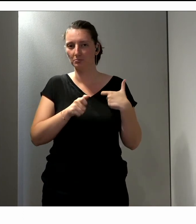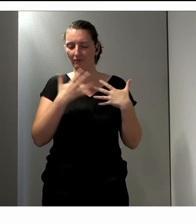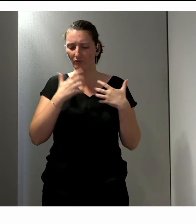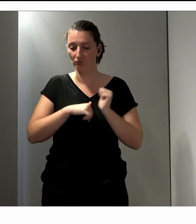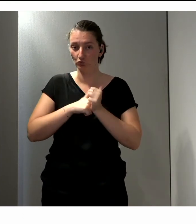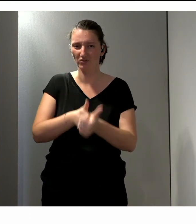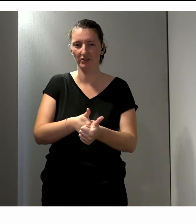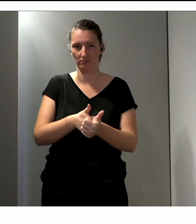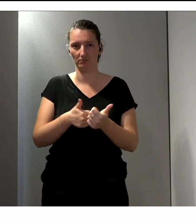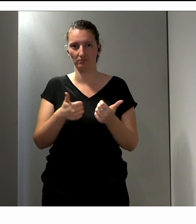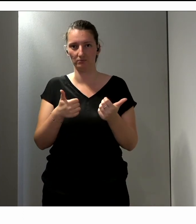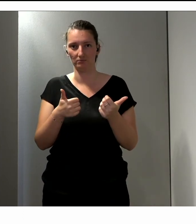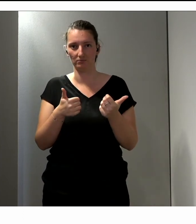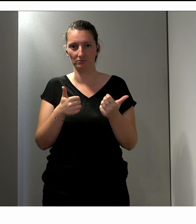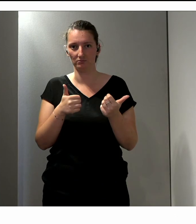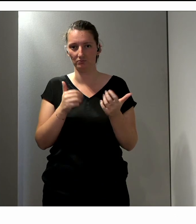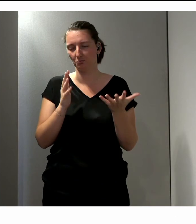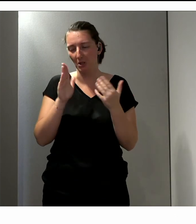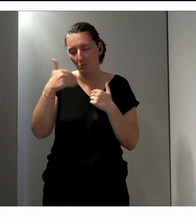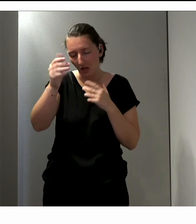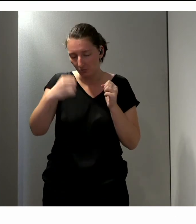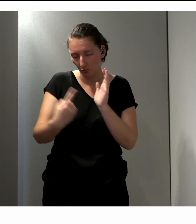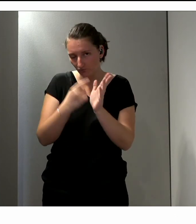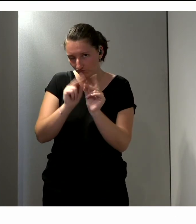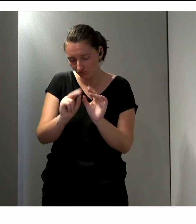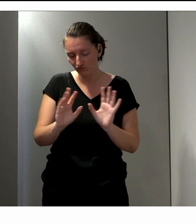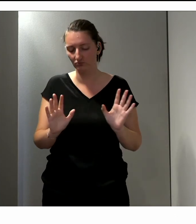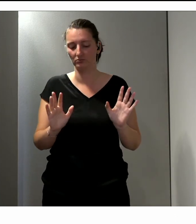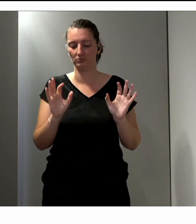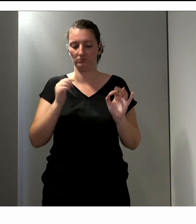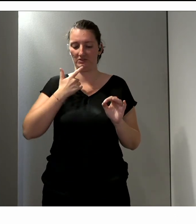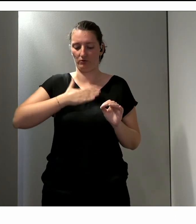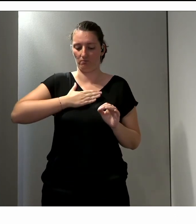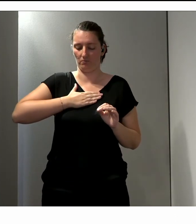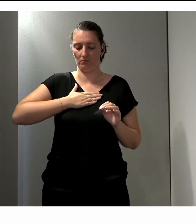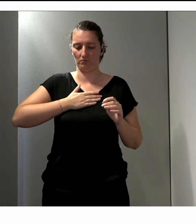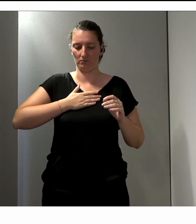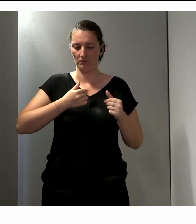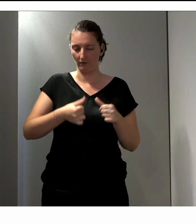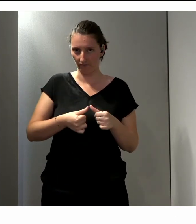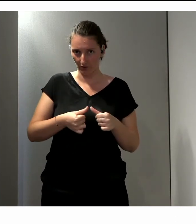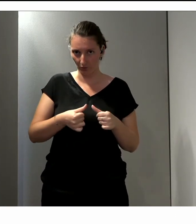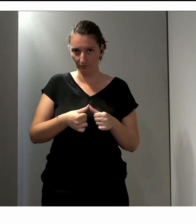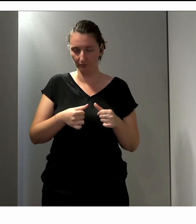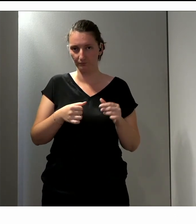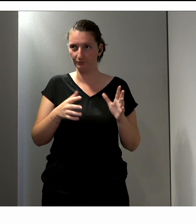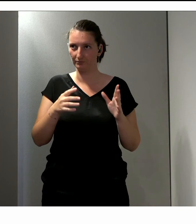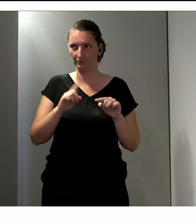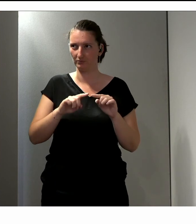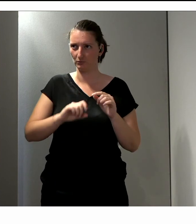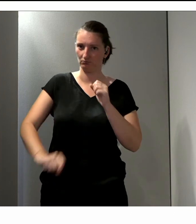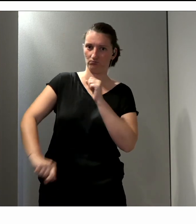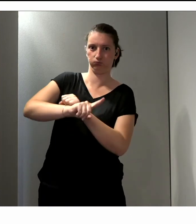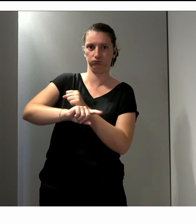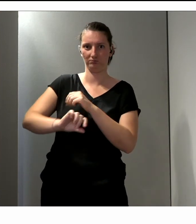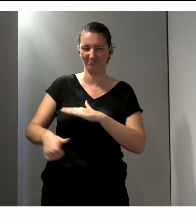donc, je peux revenir un peu plus tard sur ça, c'est-à-dire que nous avons mis les key points,